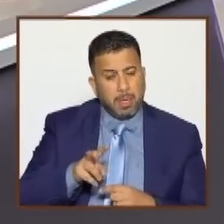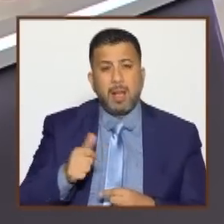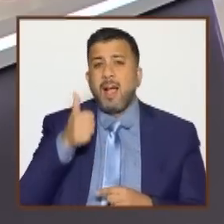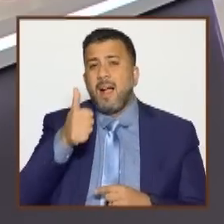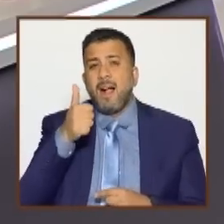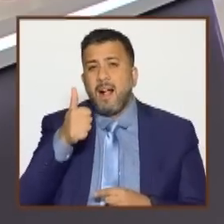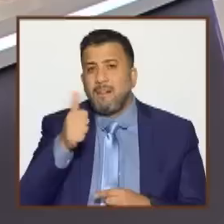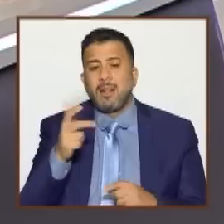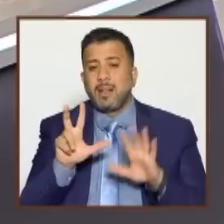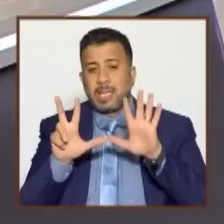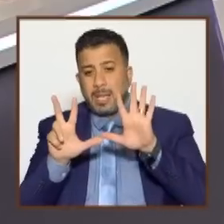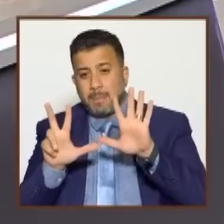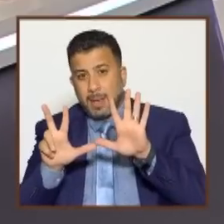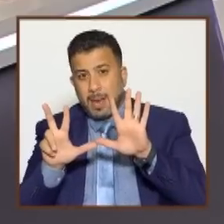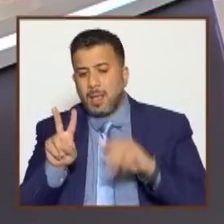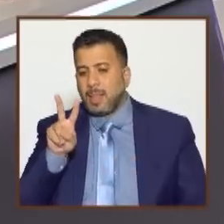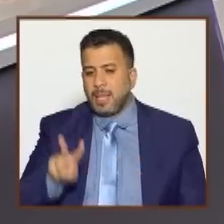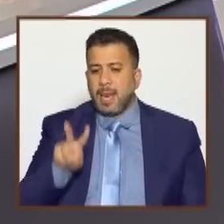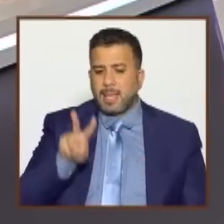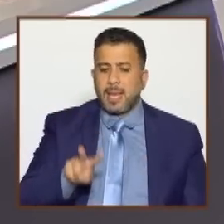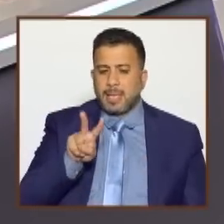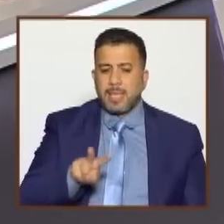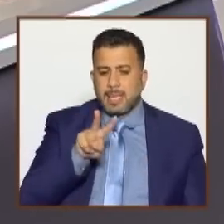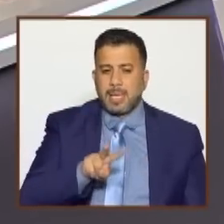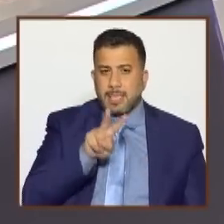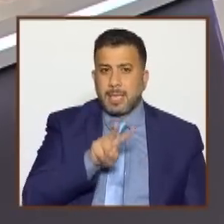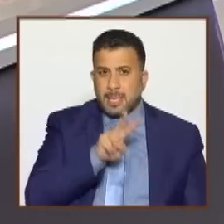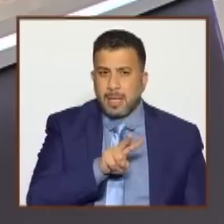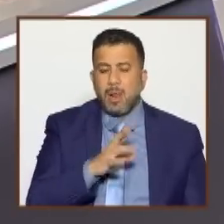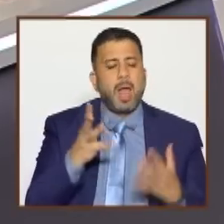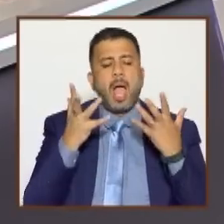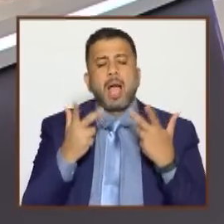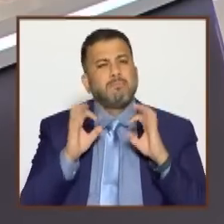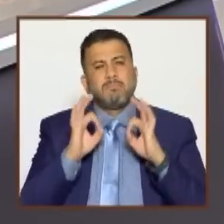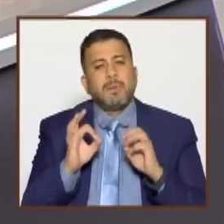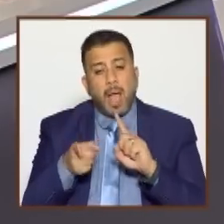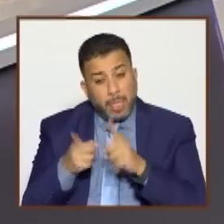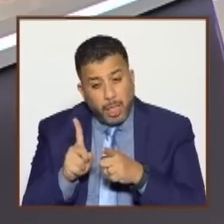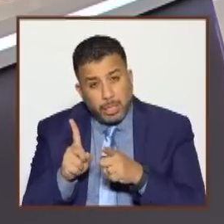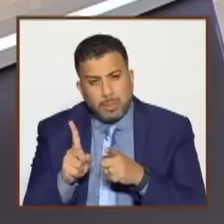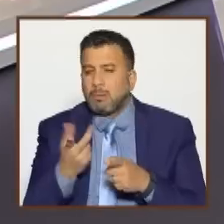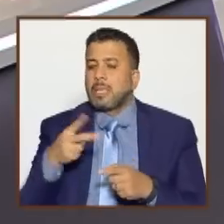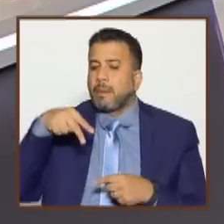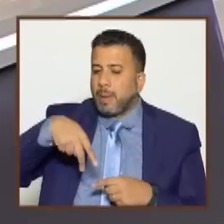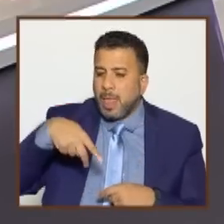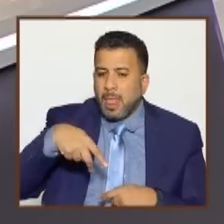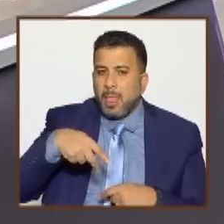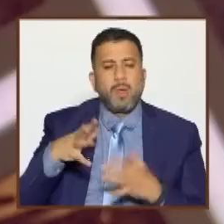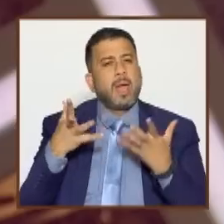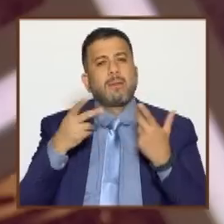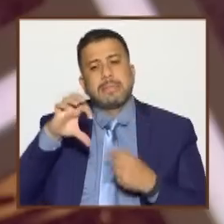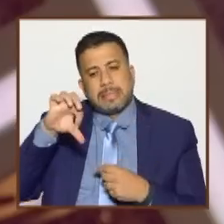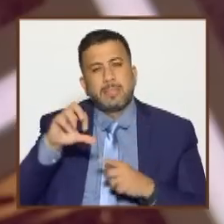8 ركعات، كل ركعتين ركعتين، أو لها عدد معين؟ إن شاء الله. شكرا جزيلا. أهلا وسهلا.